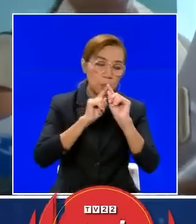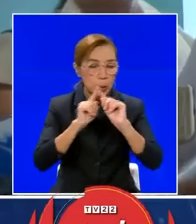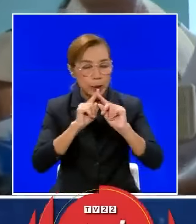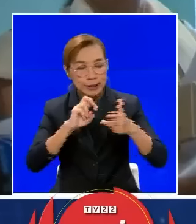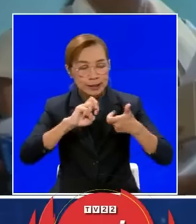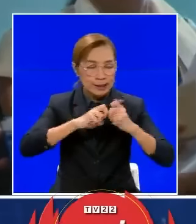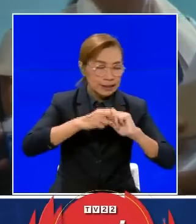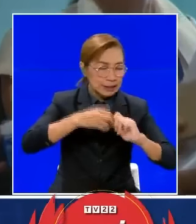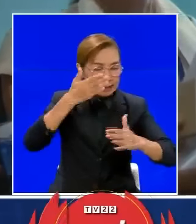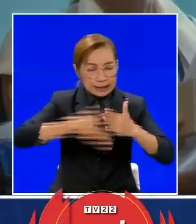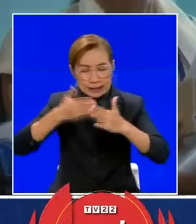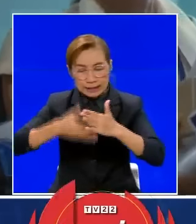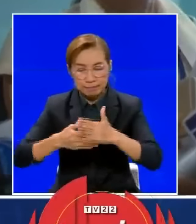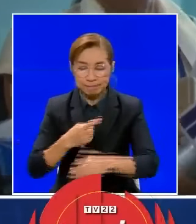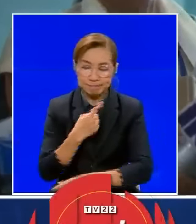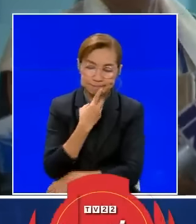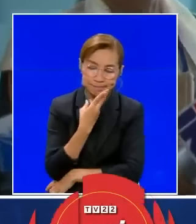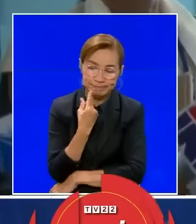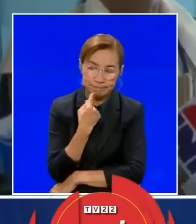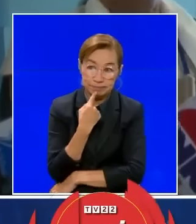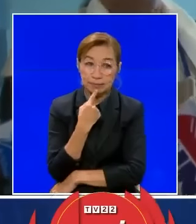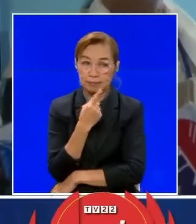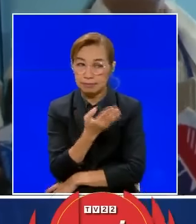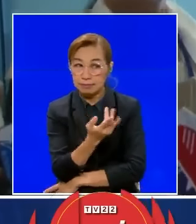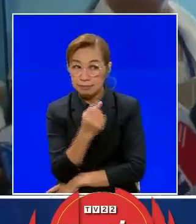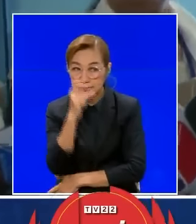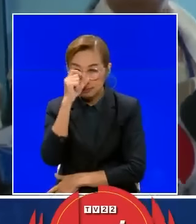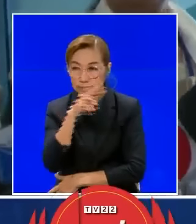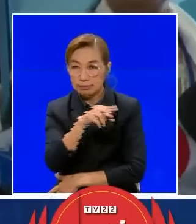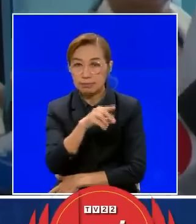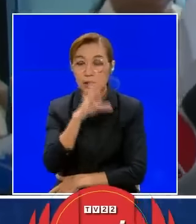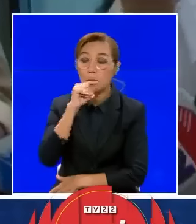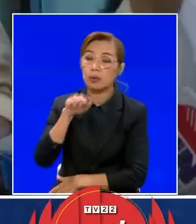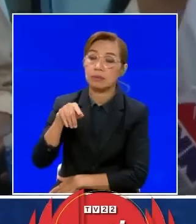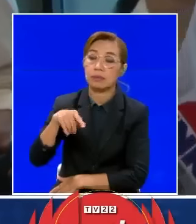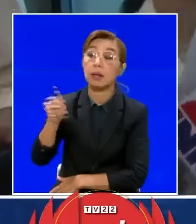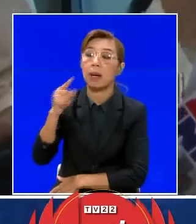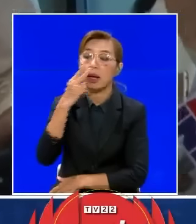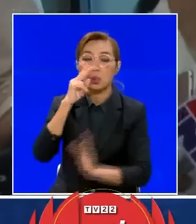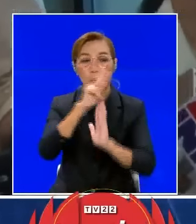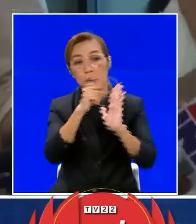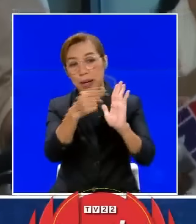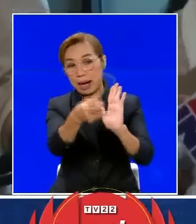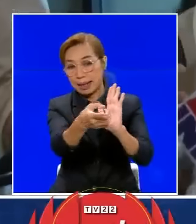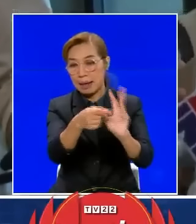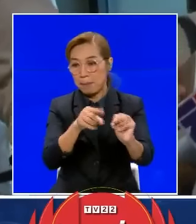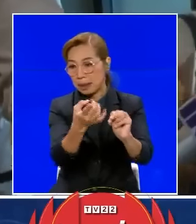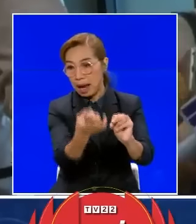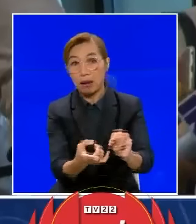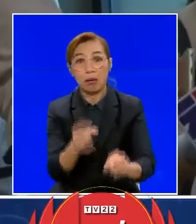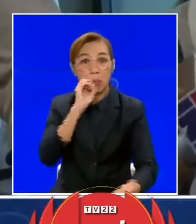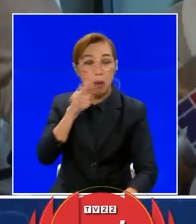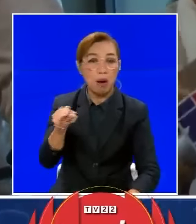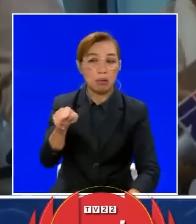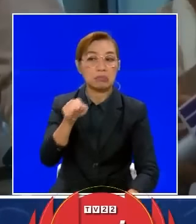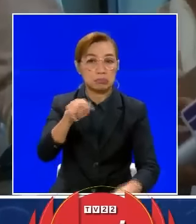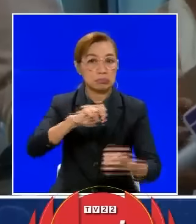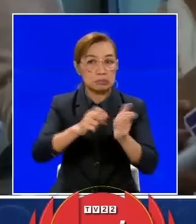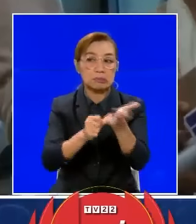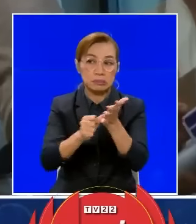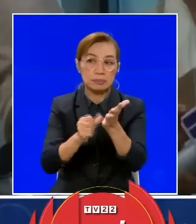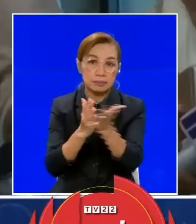ออกบอกเงียบๆแป๊บเดี๋ยวรอฟังอาจารย์วิษณุอาจารย์พูดได้เลยว่าให้ไปดูกฎหมายตัวนี้มาตราไหนมันอาจจะเป็นทางออ